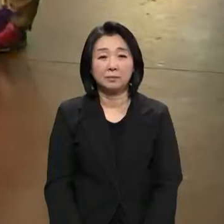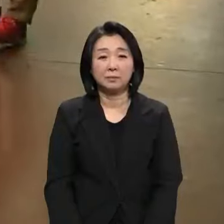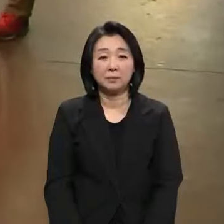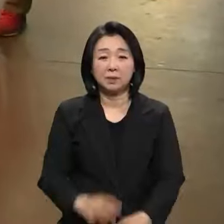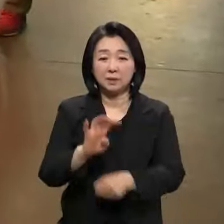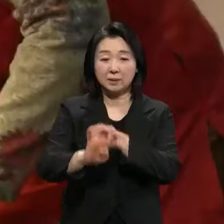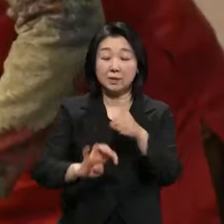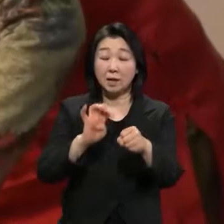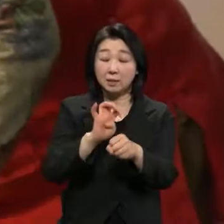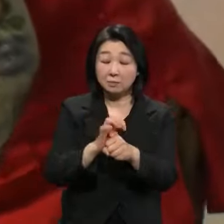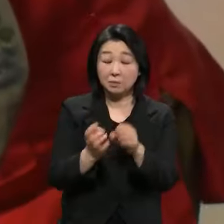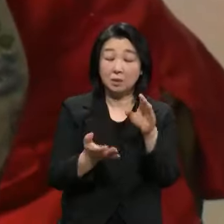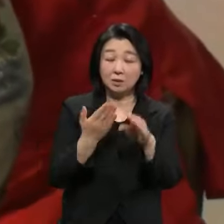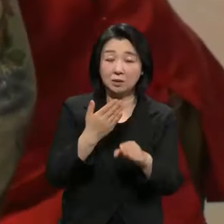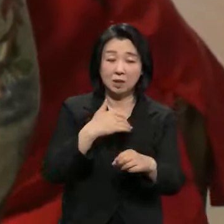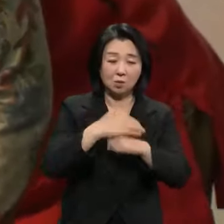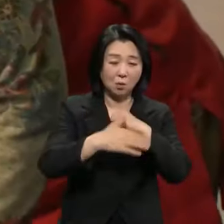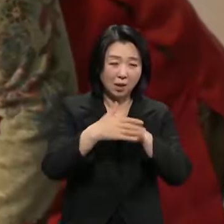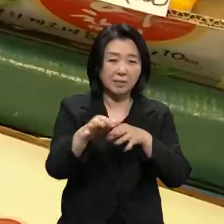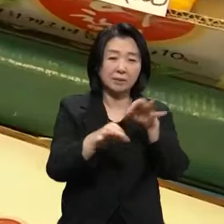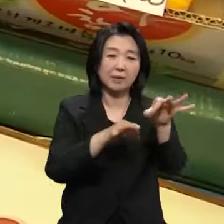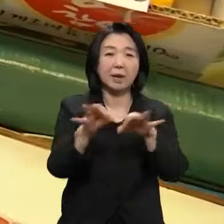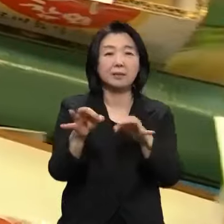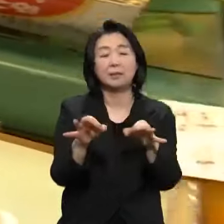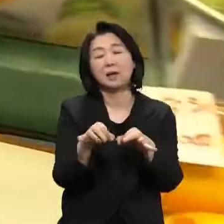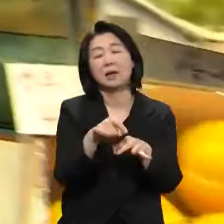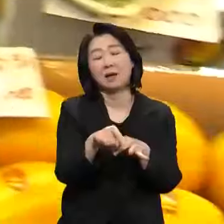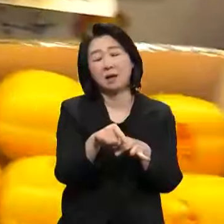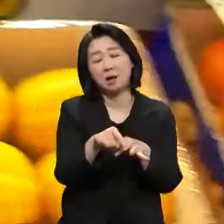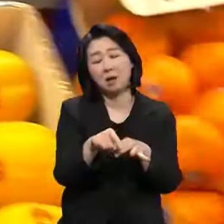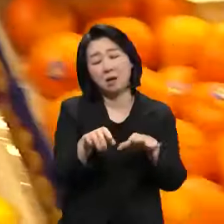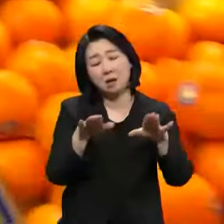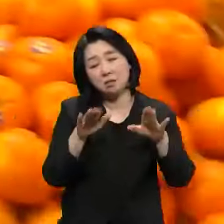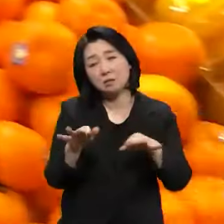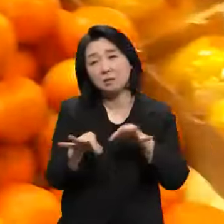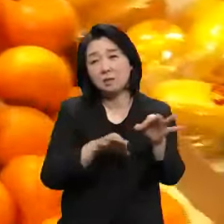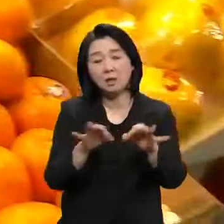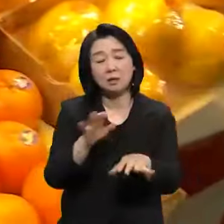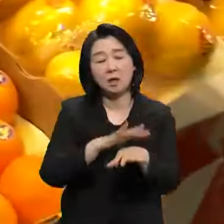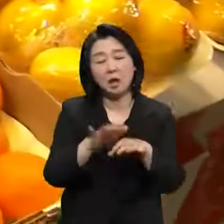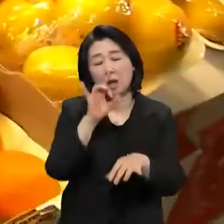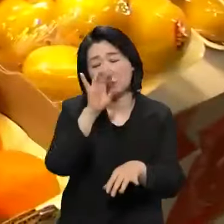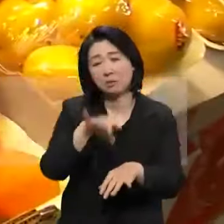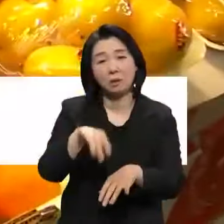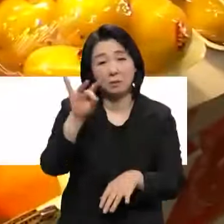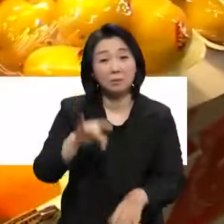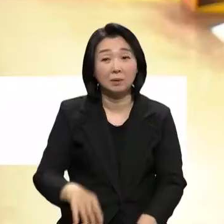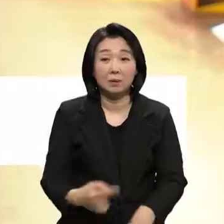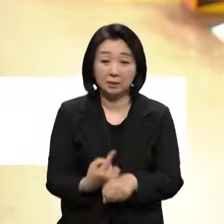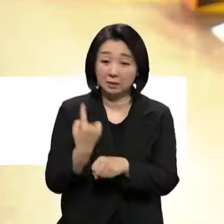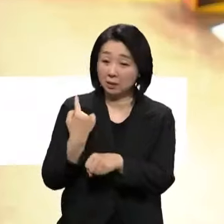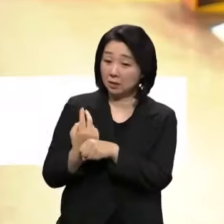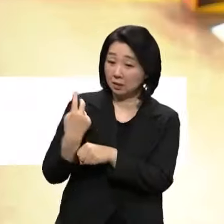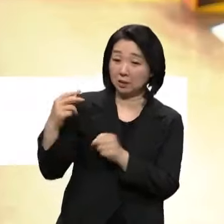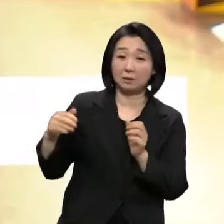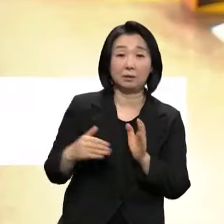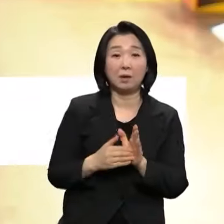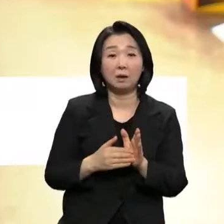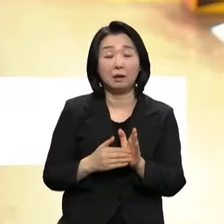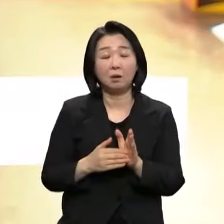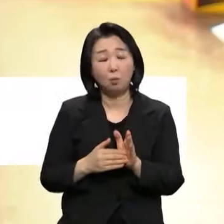40년 넘게 과일 장사를 한 상인은 이렇게 장사가 안 되긴 처음이라고 말합니다. 작년, 저작년까지만